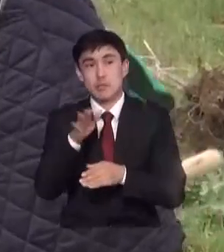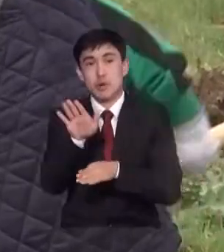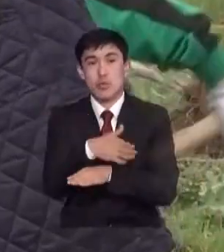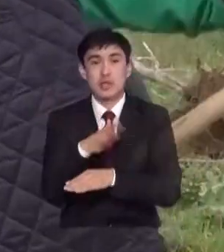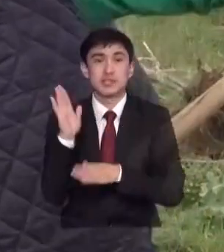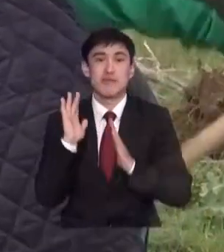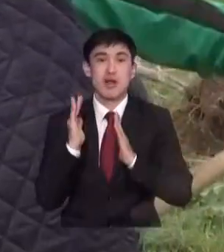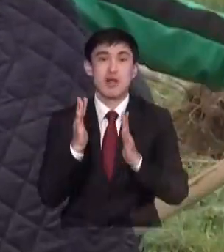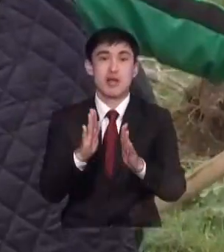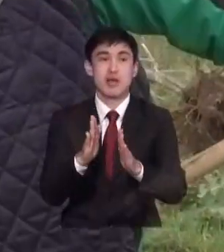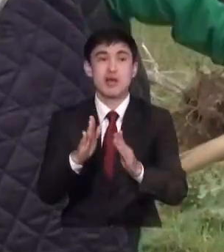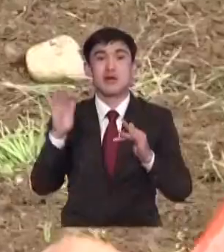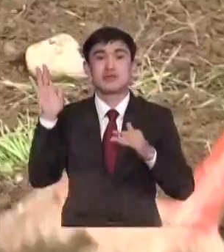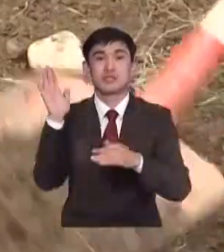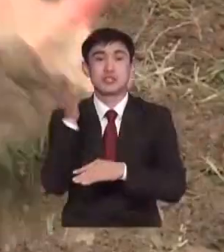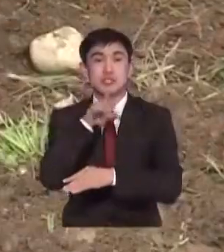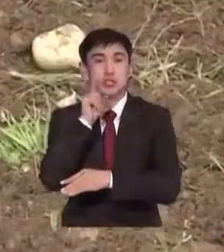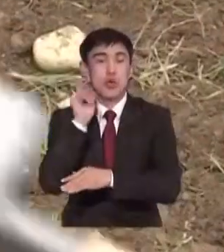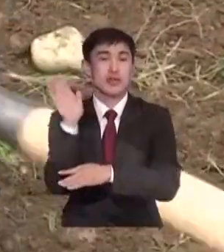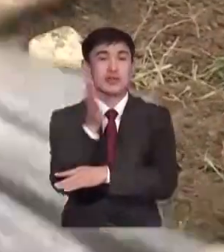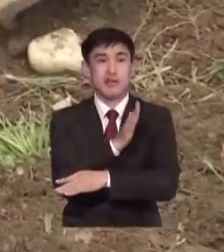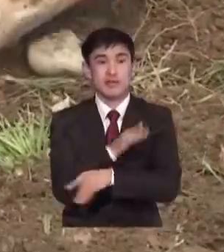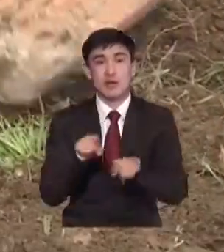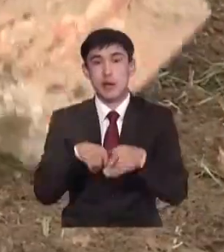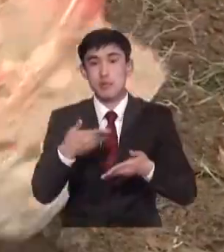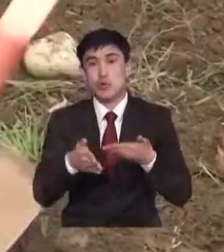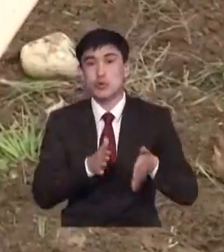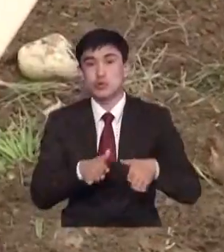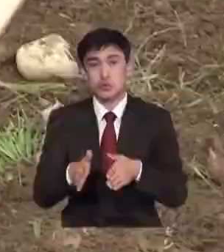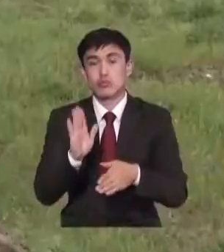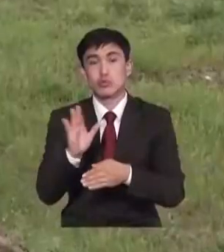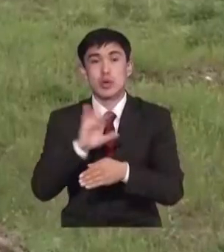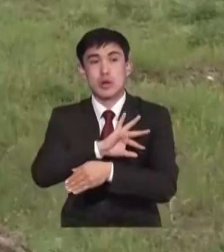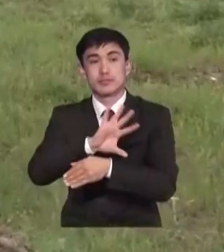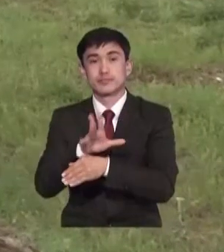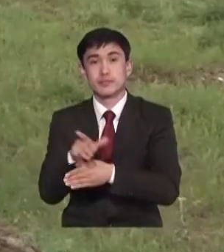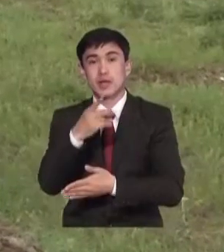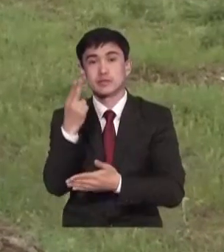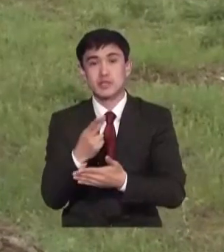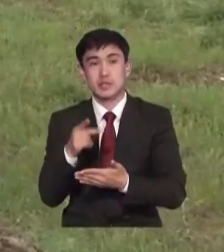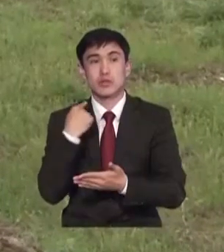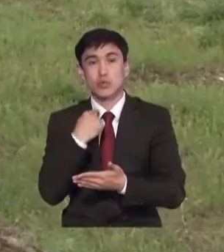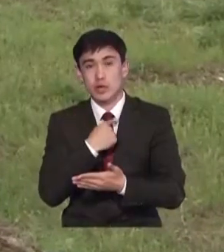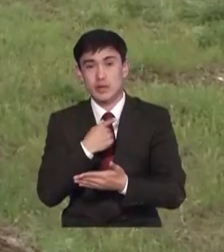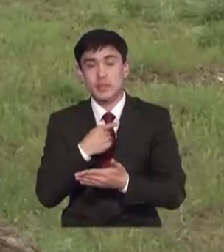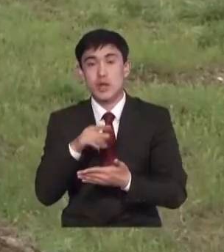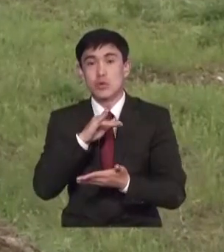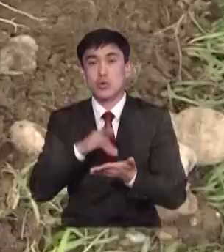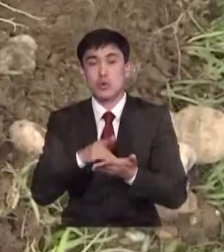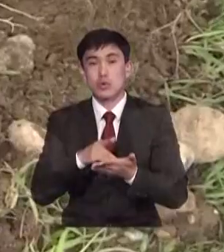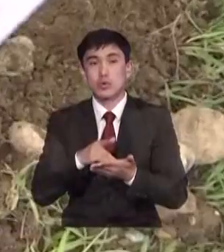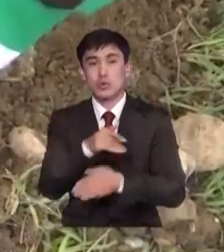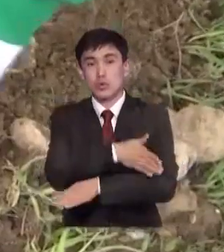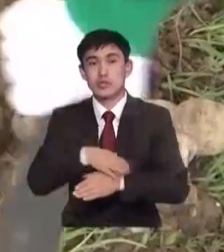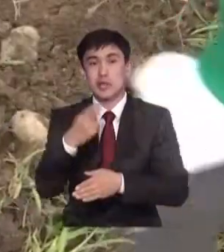аллеи в тени молодых зеленых деревьев. Еще одна такая пешеходная зона отныне будет украшать проспект Астаны в Талдыкургане. Свою лепту в озеленение родного